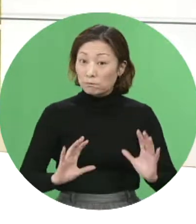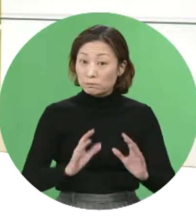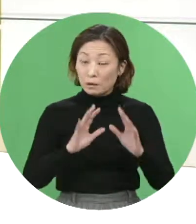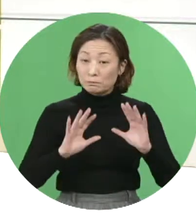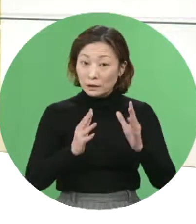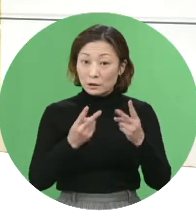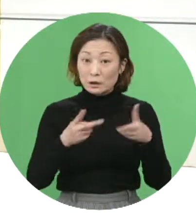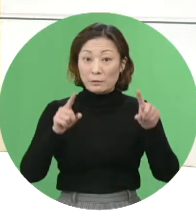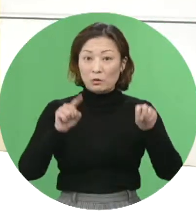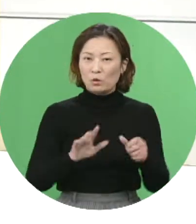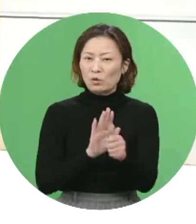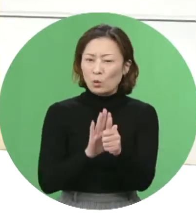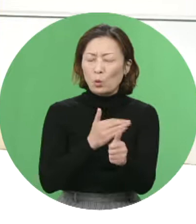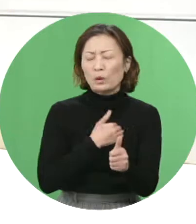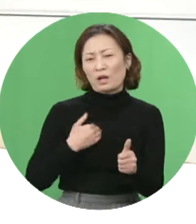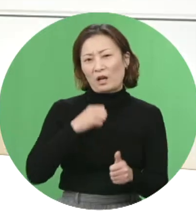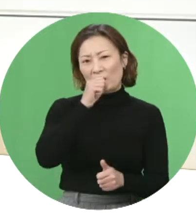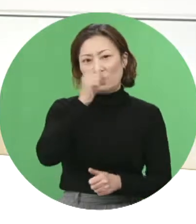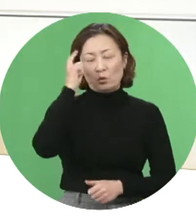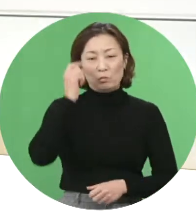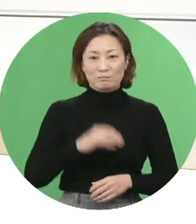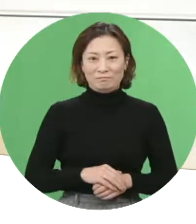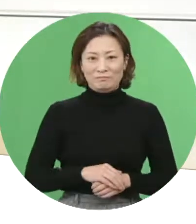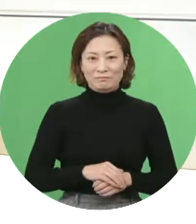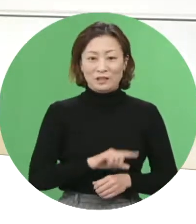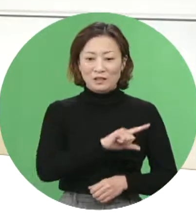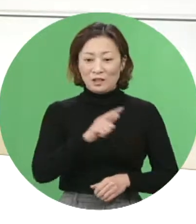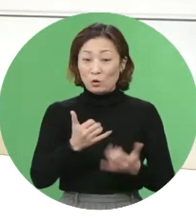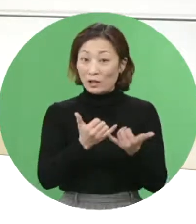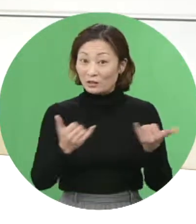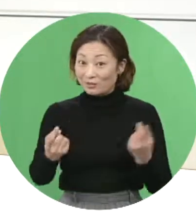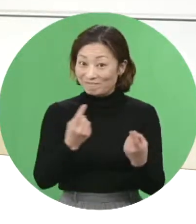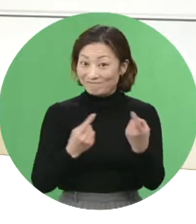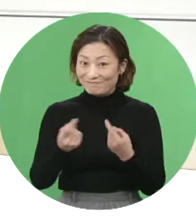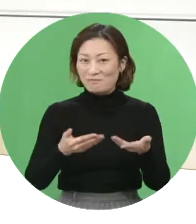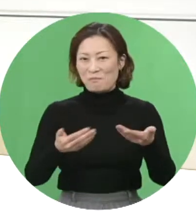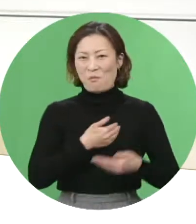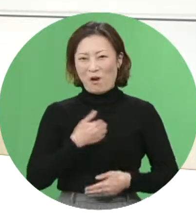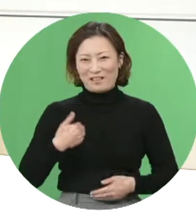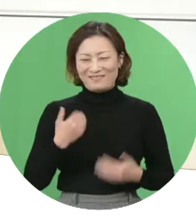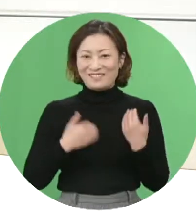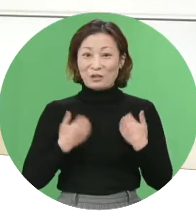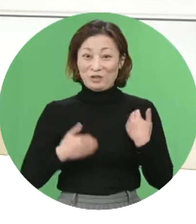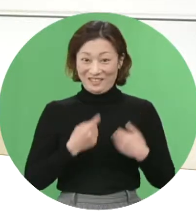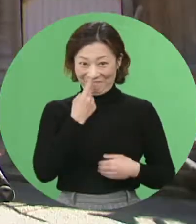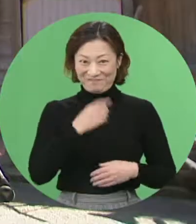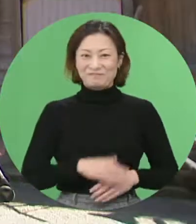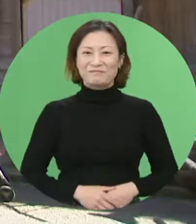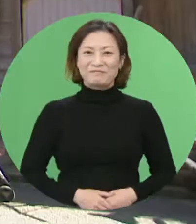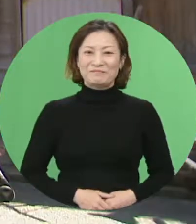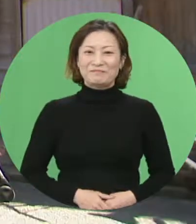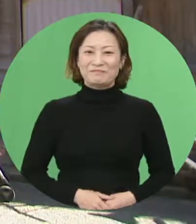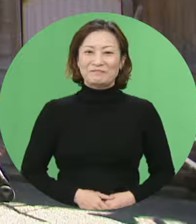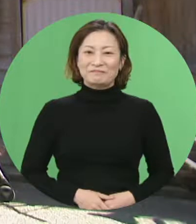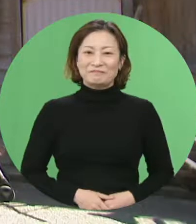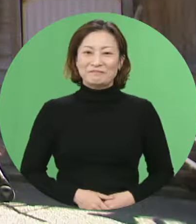イベントに協力できたらいいなと思って、 いろんな方に来ていただけて楽しいです。